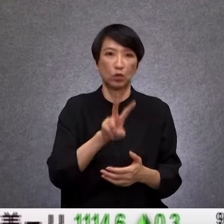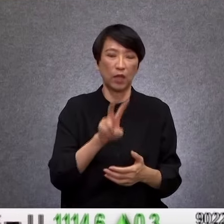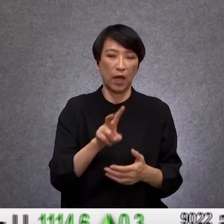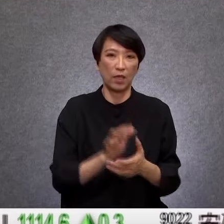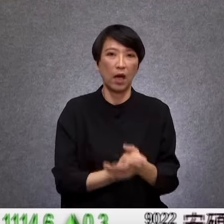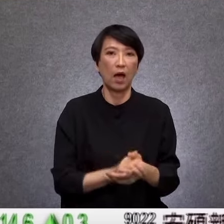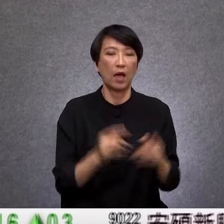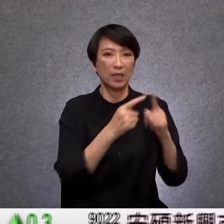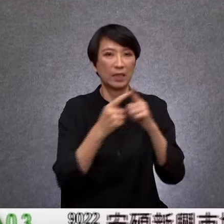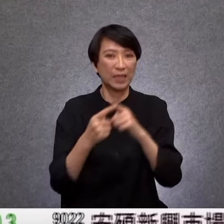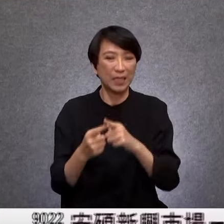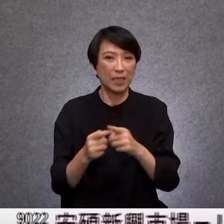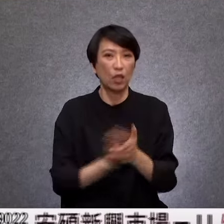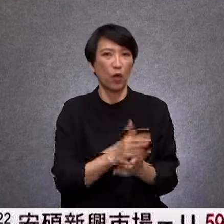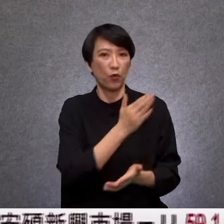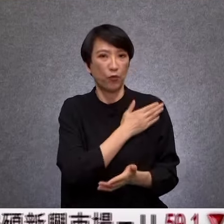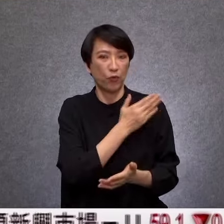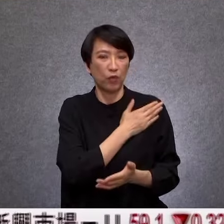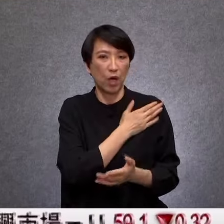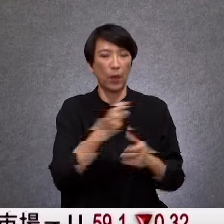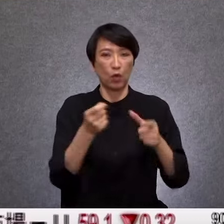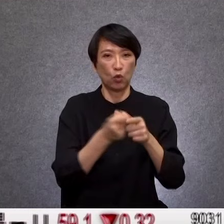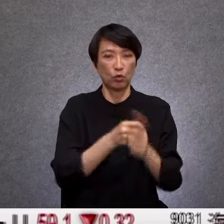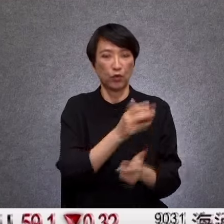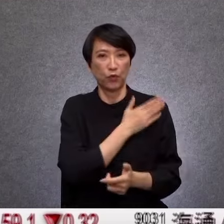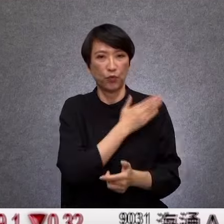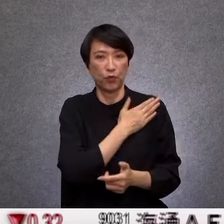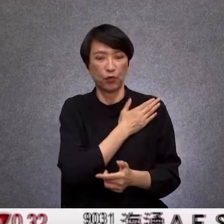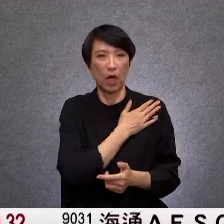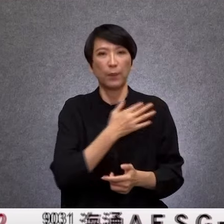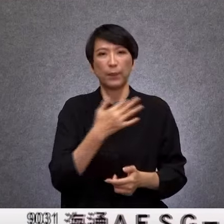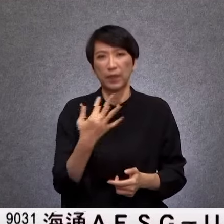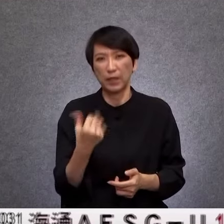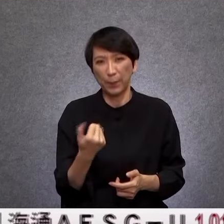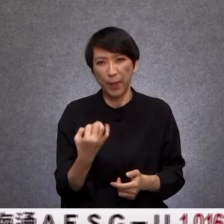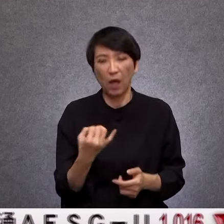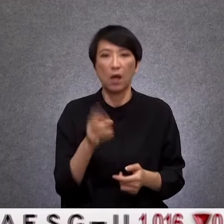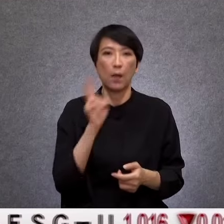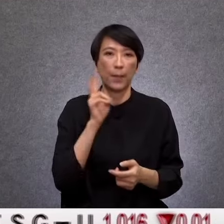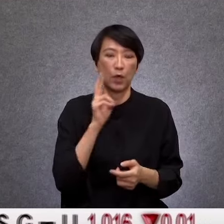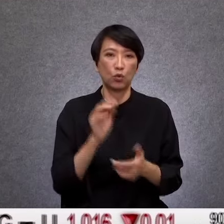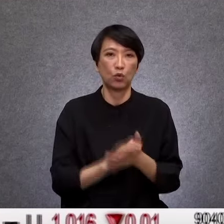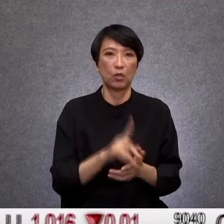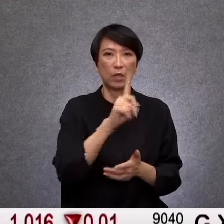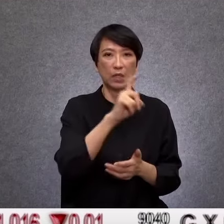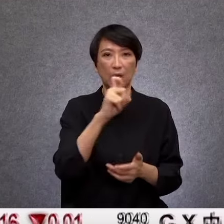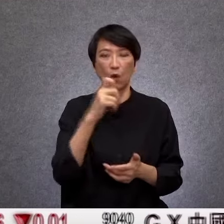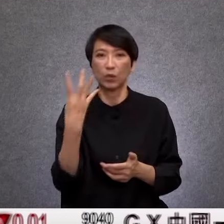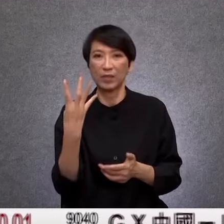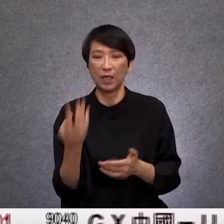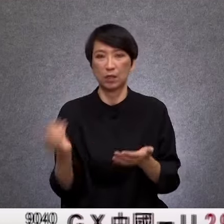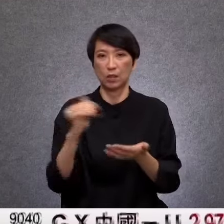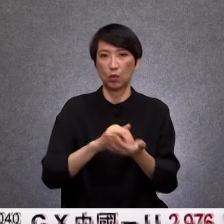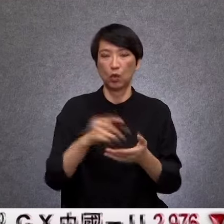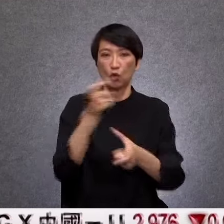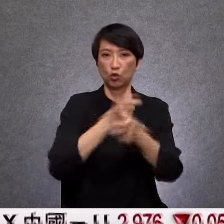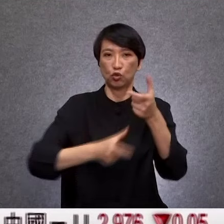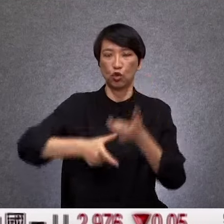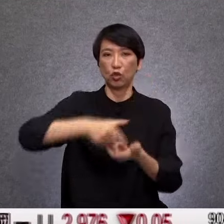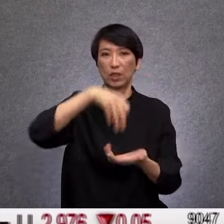都要顧及相關嘅收費喺市民嘅層面、喺企業嘅層面嘅承受能力係點？譬